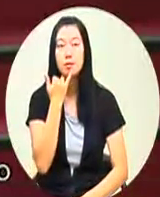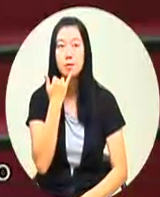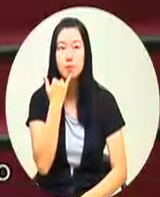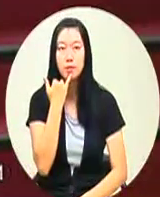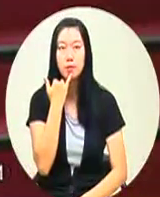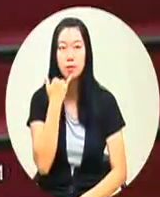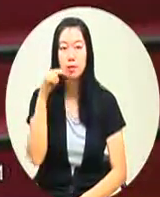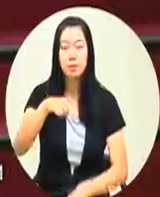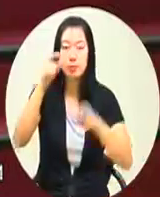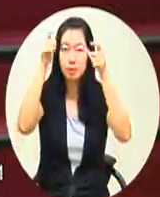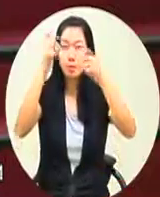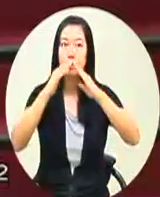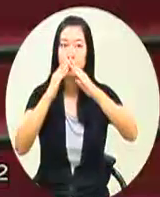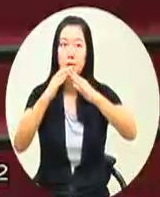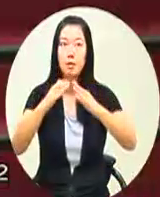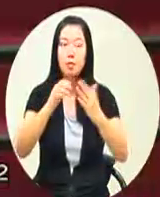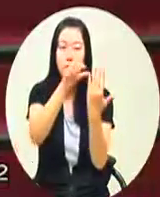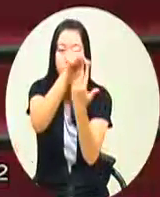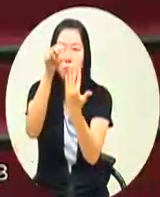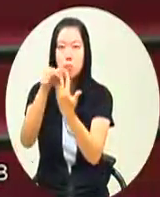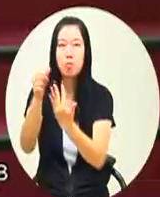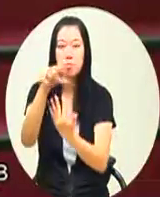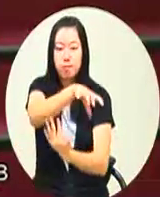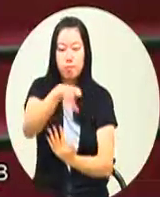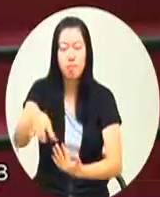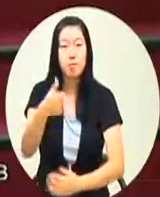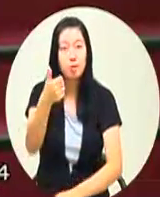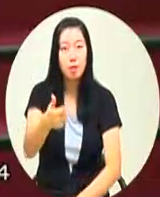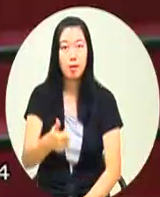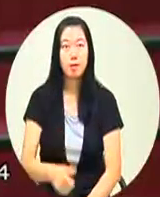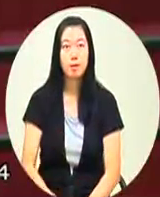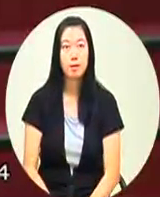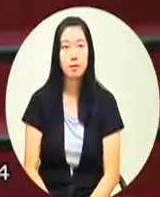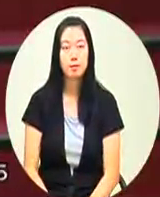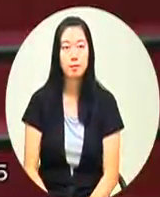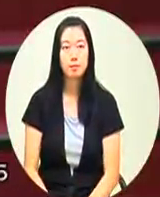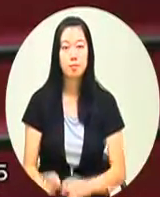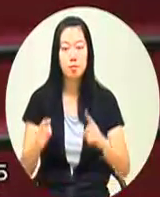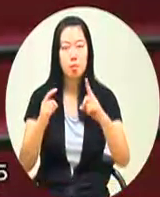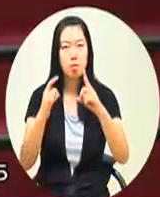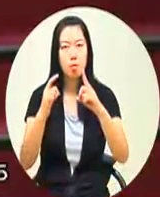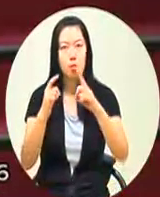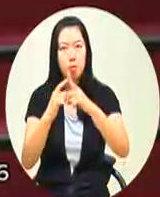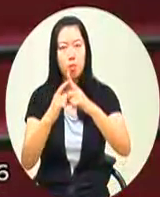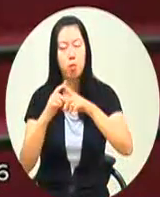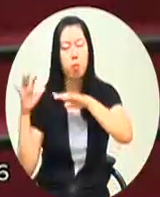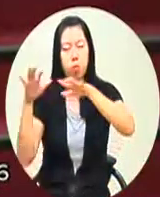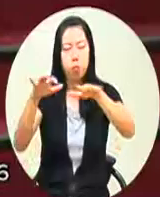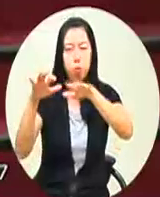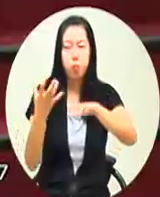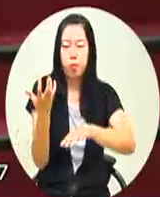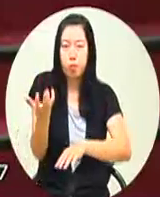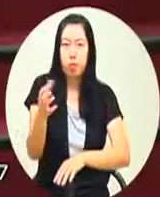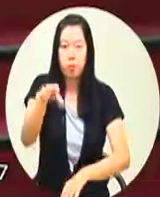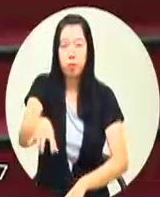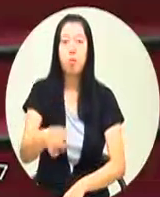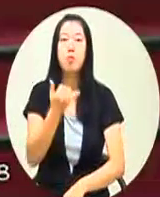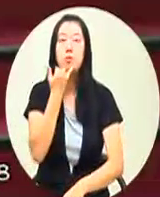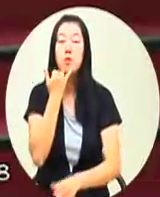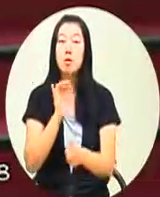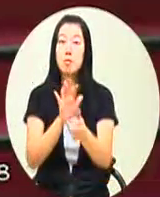我们高雄市选择比较好的点，人潮比较多的地方来行